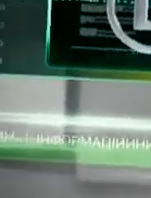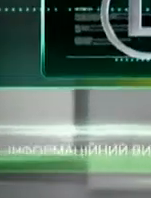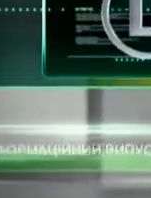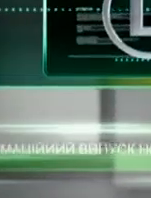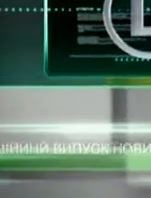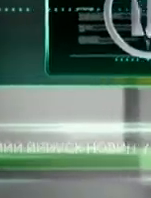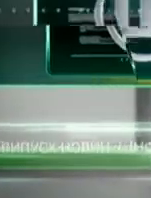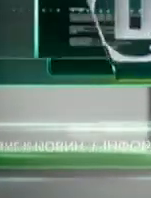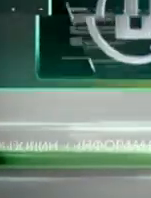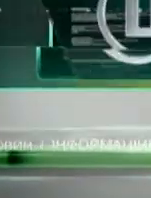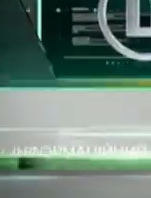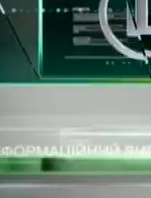Дякую.